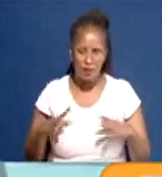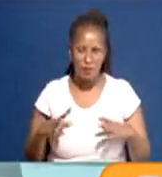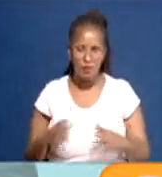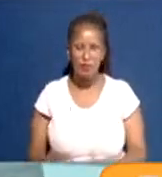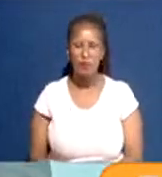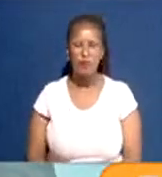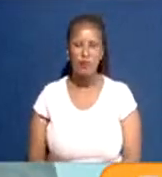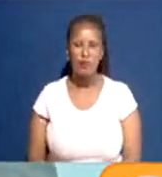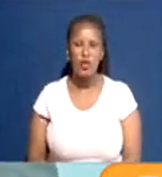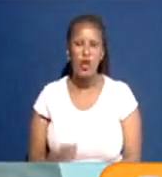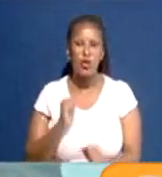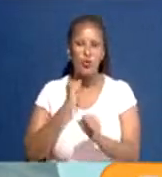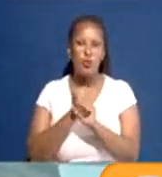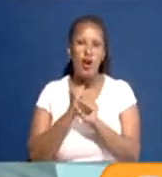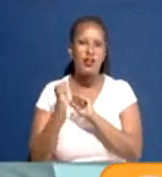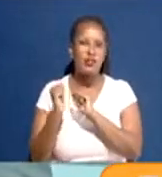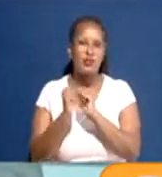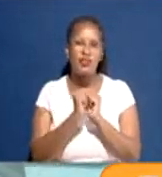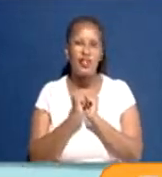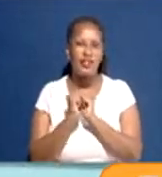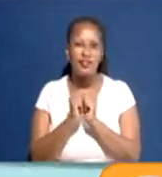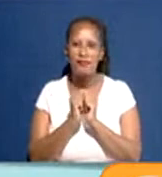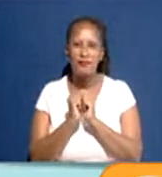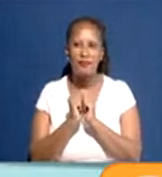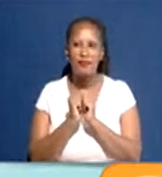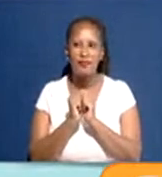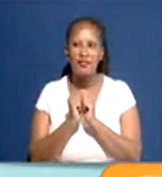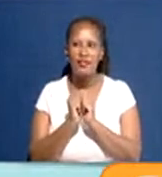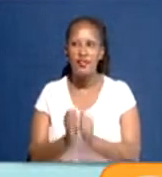Kenya. Tushirikiane.